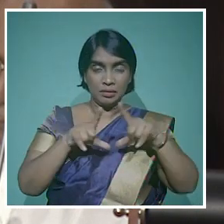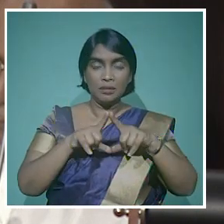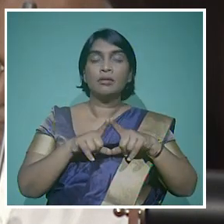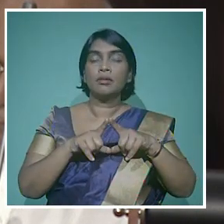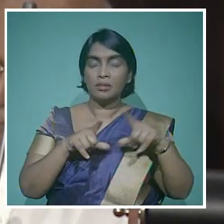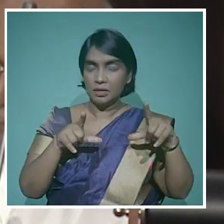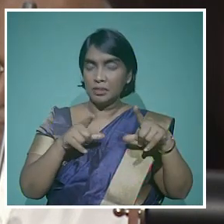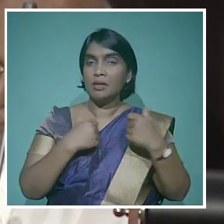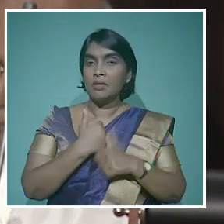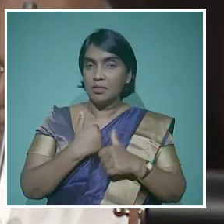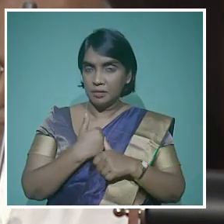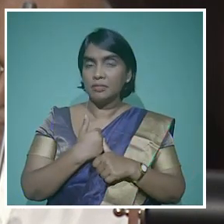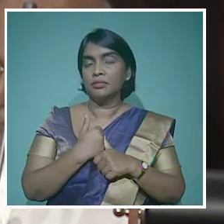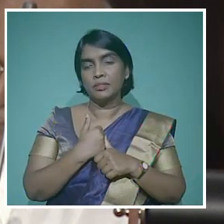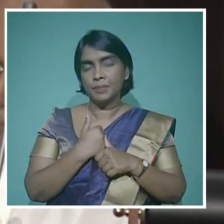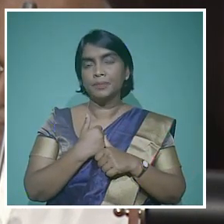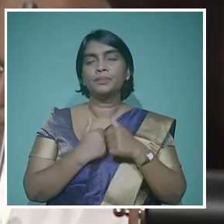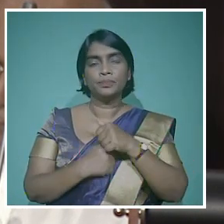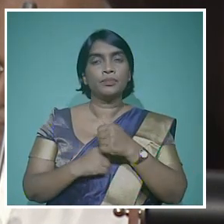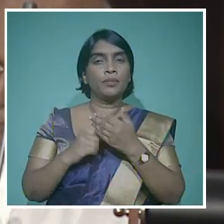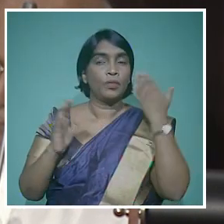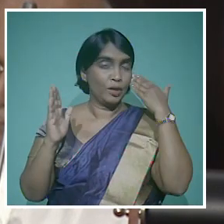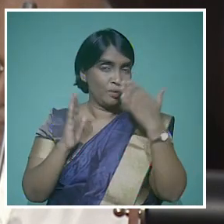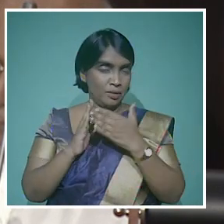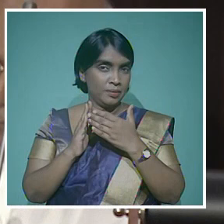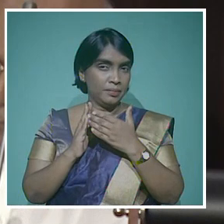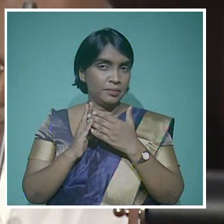සංයෝජිත වර්ගීකරණය කේතාංක